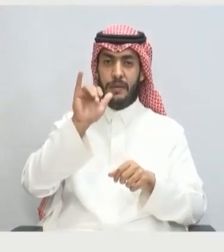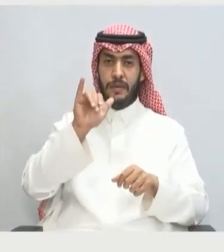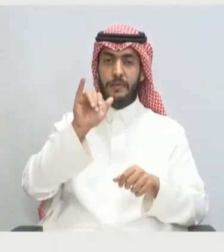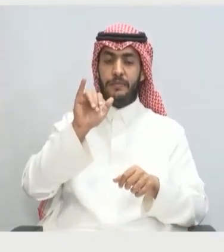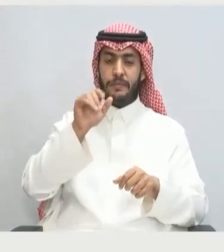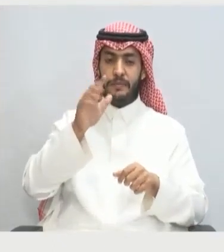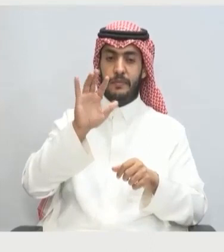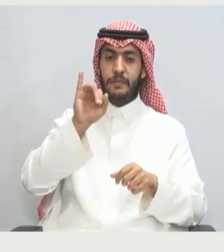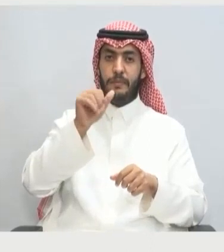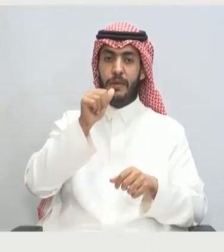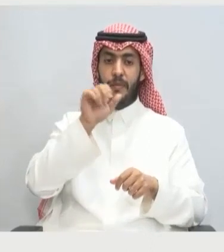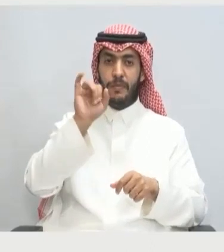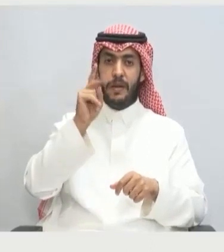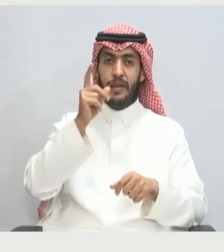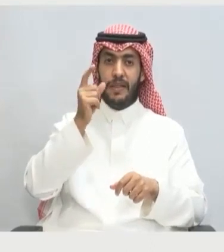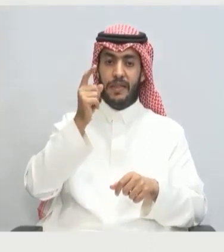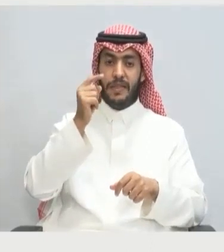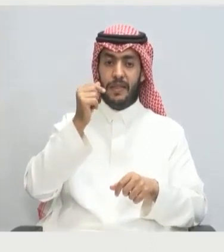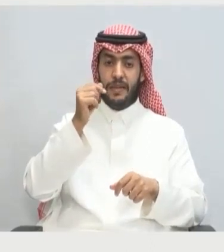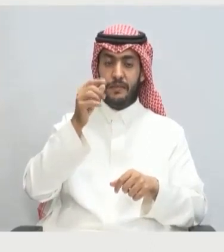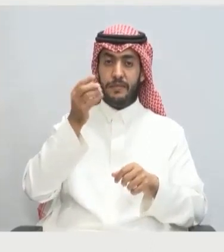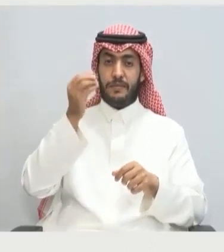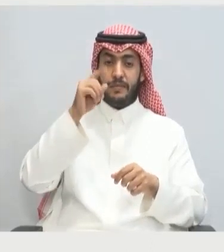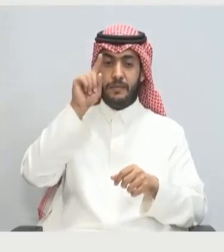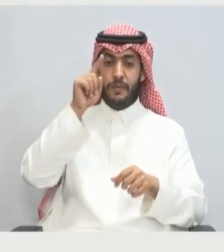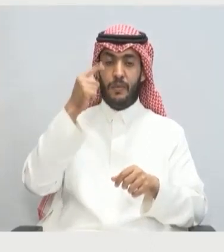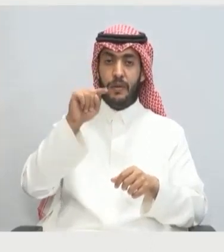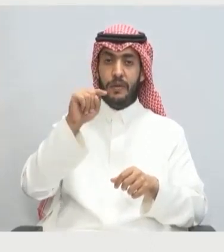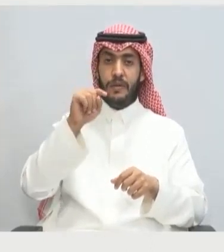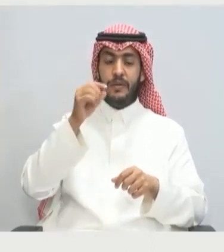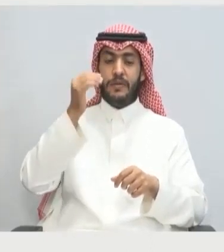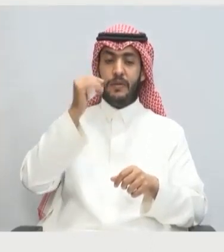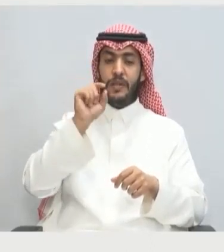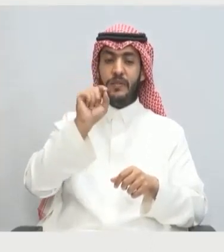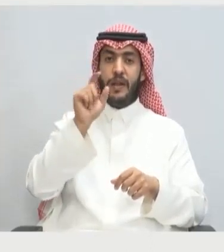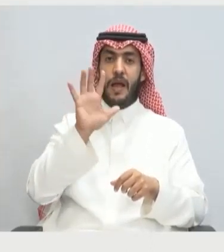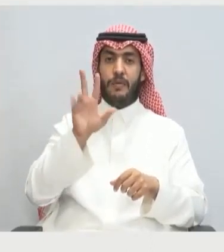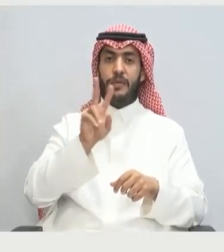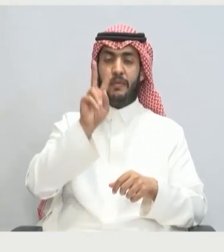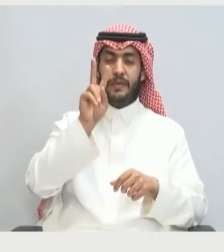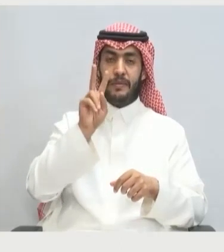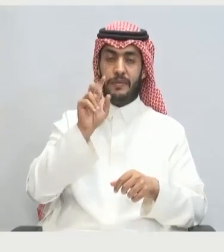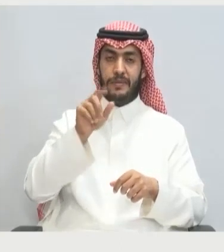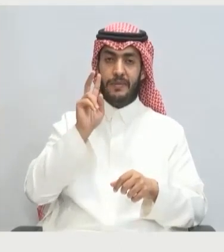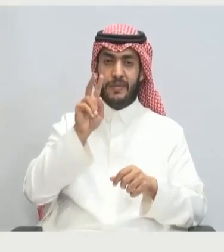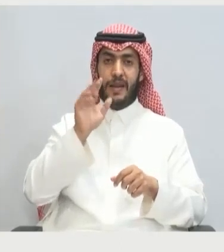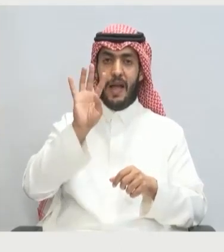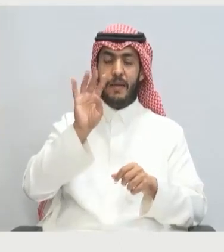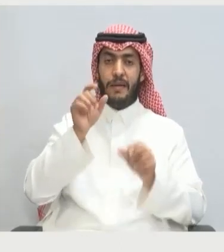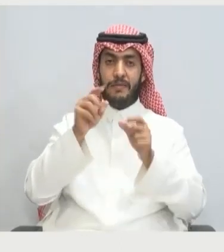الماء المقطر اذا انا خففته الواحد ونص ستعطيني 0.75 اذا لاحظت اربع